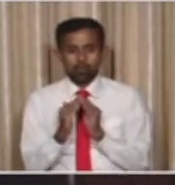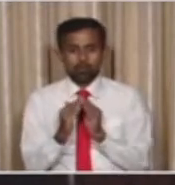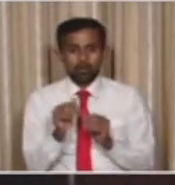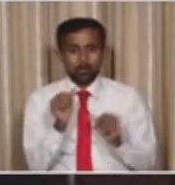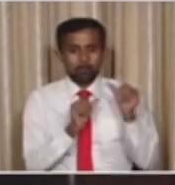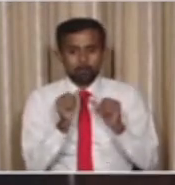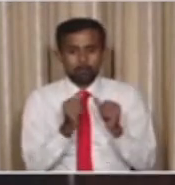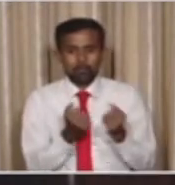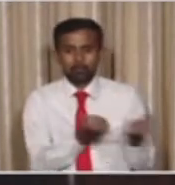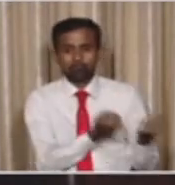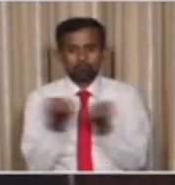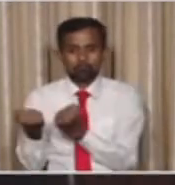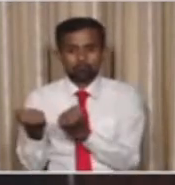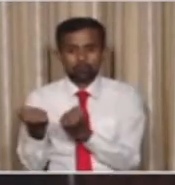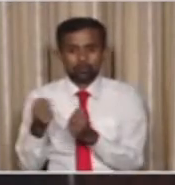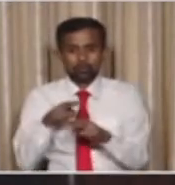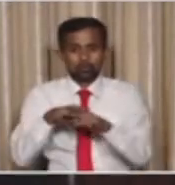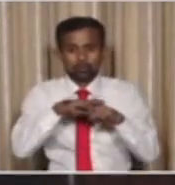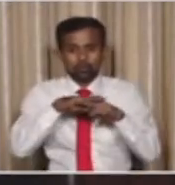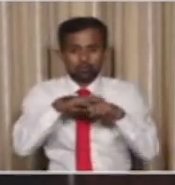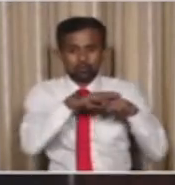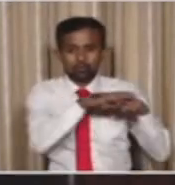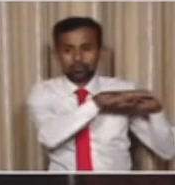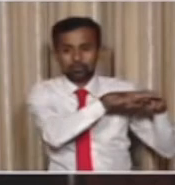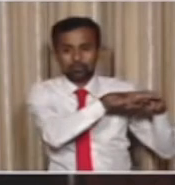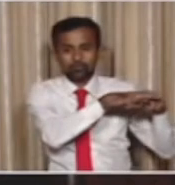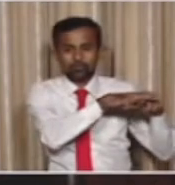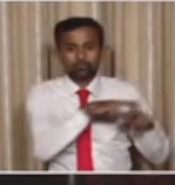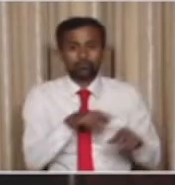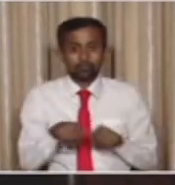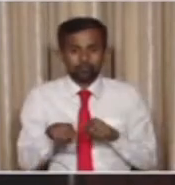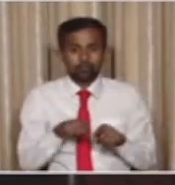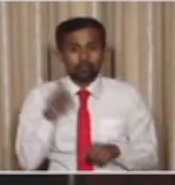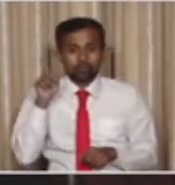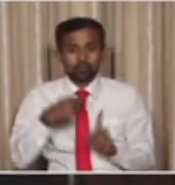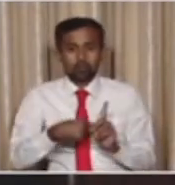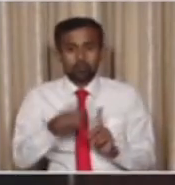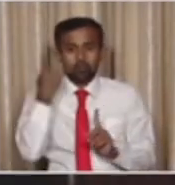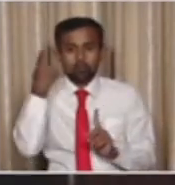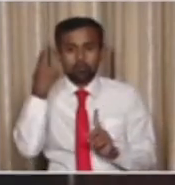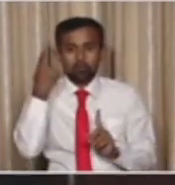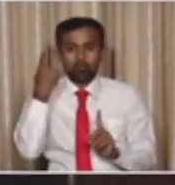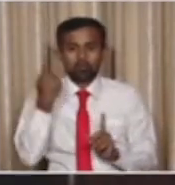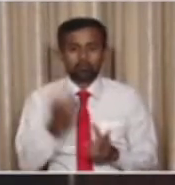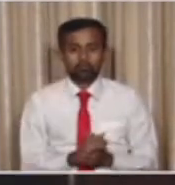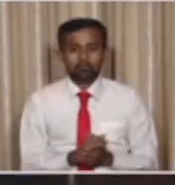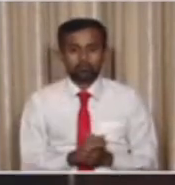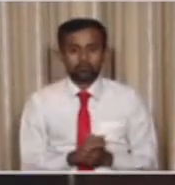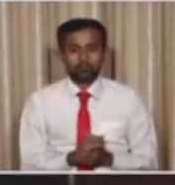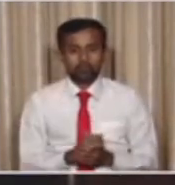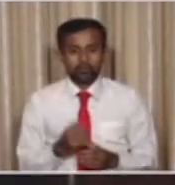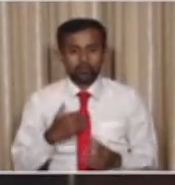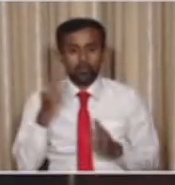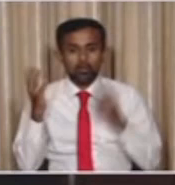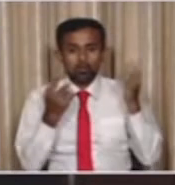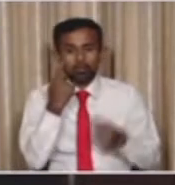බෙහෙත් ට්‍රාන්ස්පෝර්ට් කරන්නේ ඩ්‍රෝන වලින්. එහෙම තැනකට ඒගොල්ලෝ දියුණුව කරා ගමන් කරන රටවල් අපිට